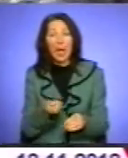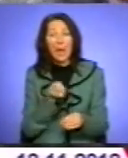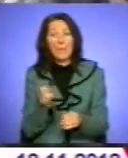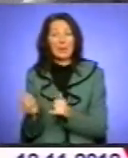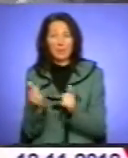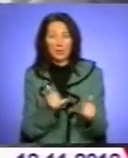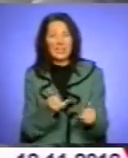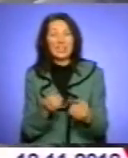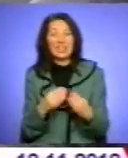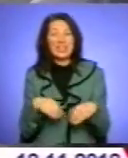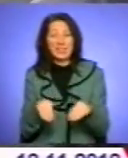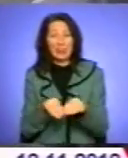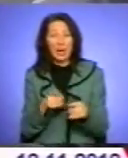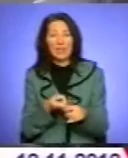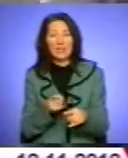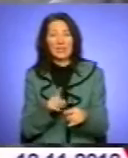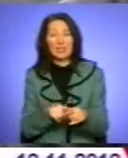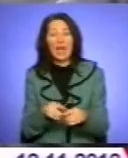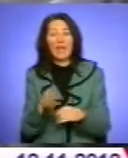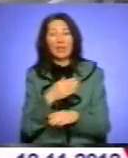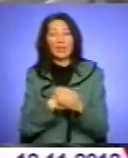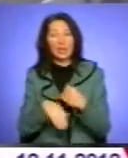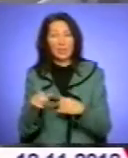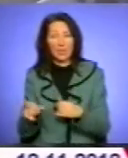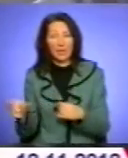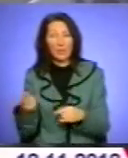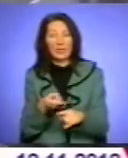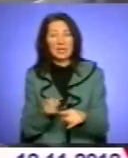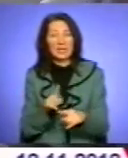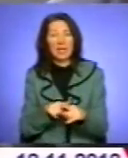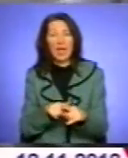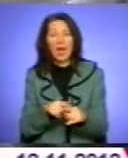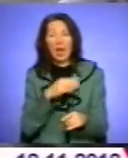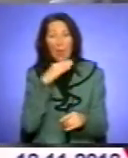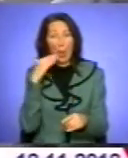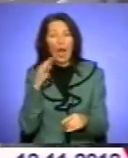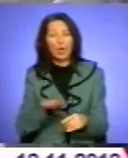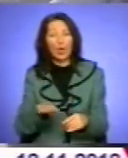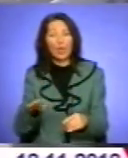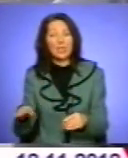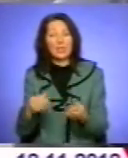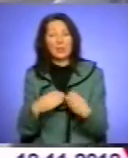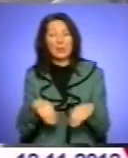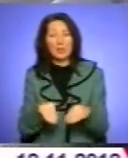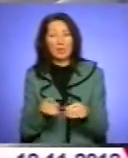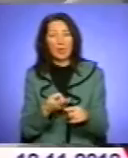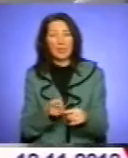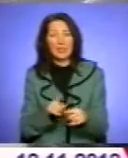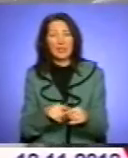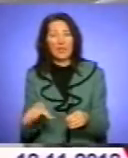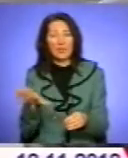малозабезпечених сімей, це інвалідам, це багатодітним сім'ям, це